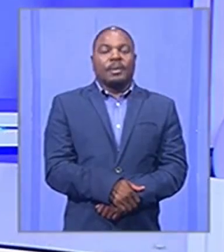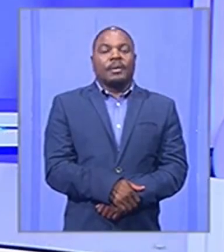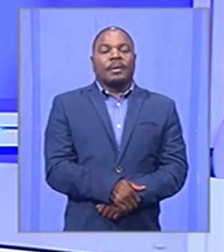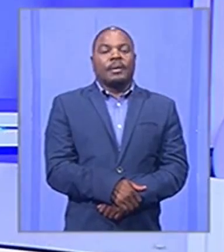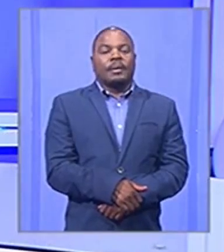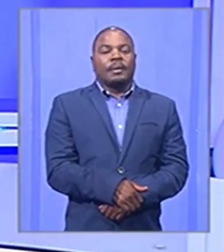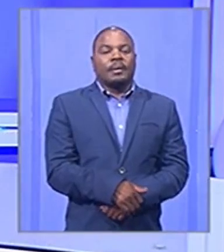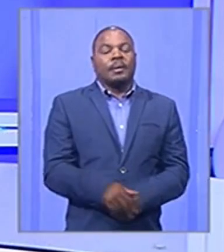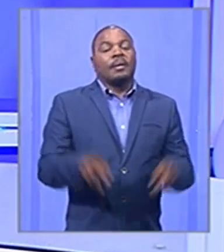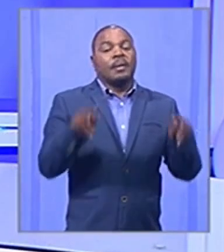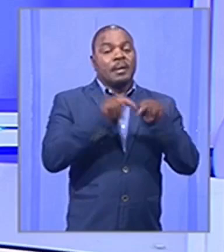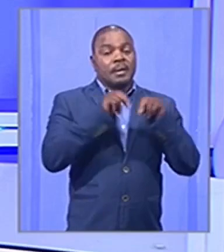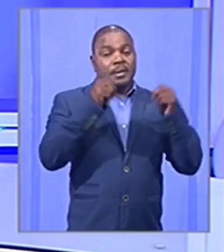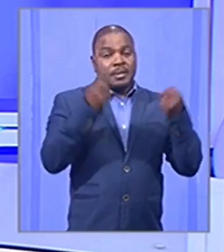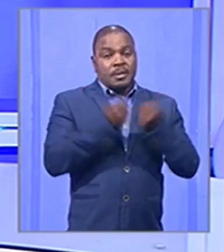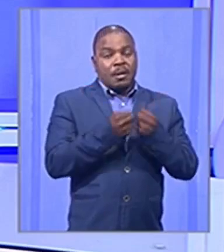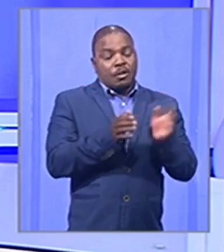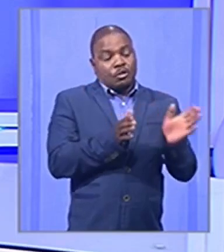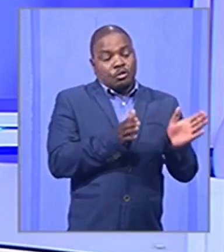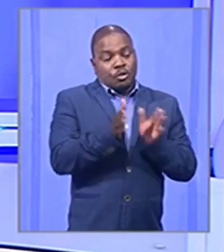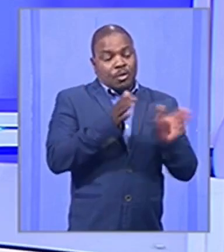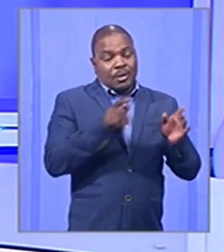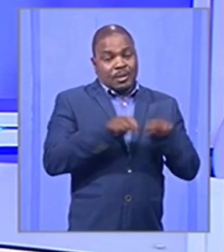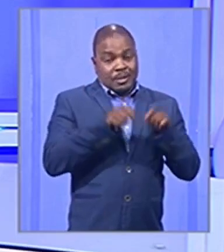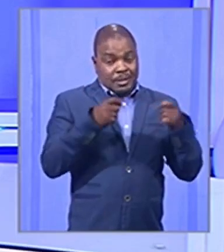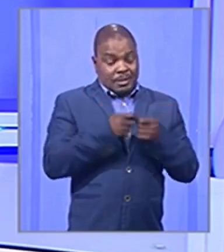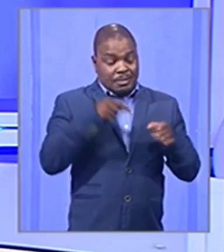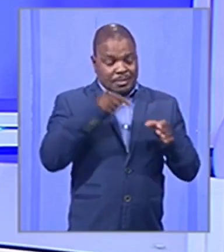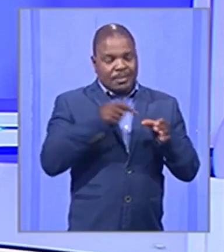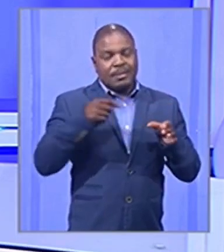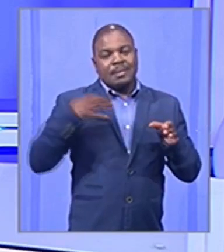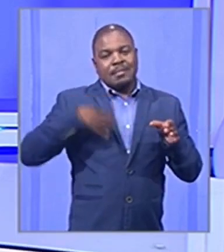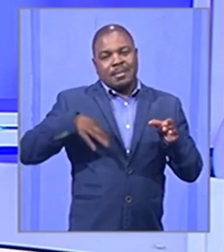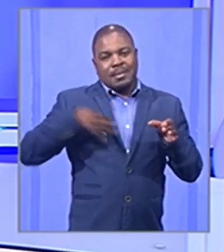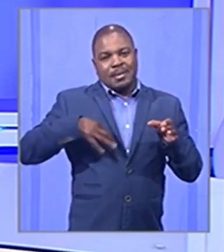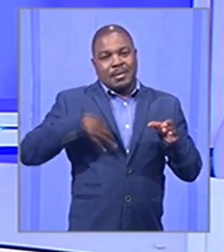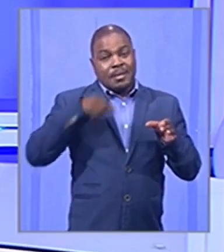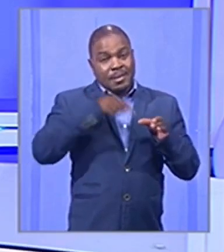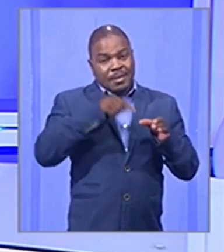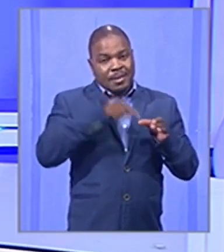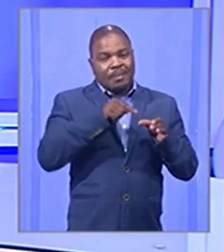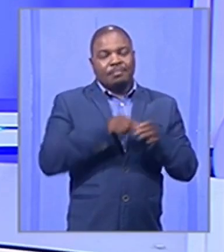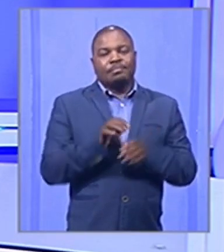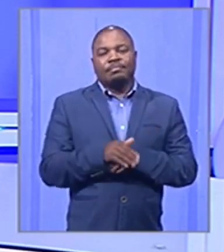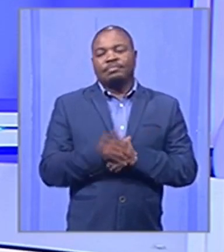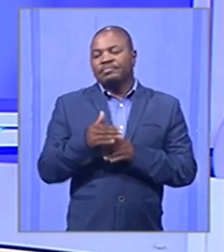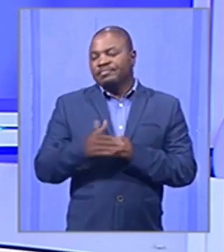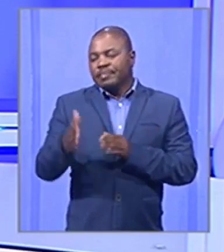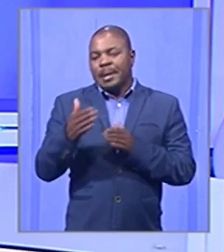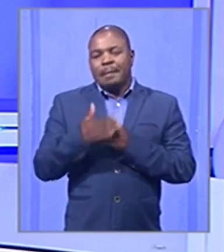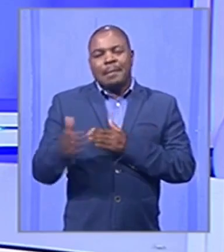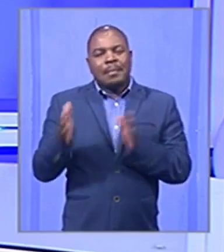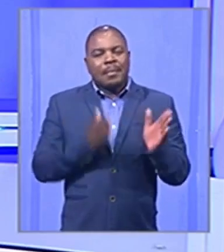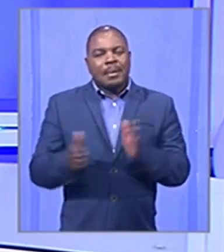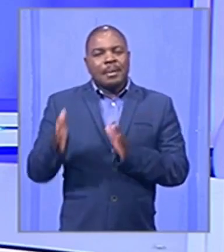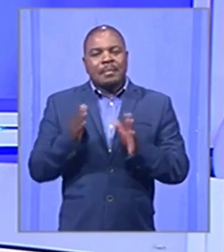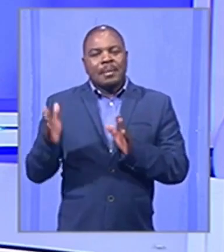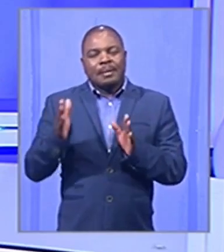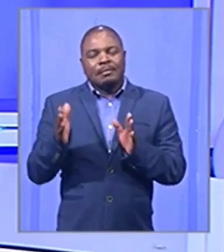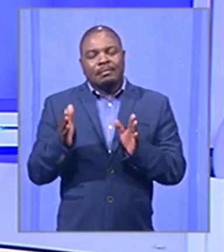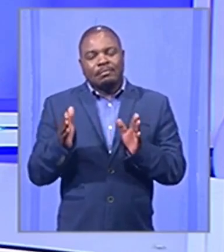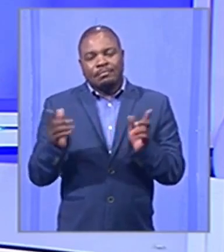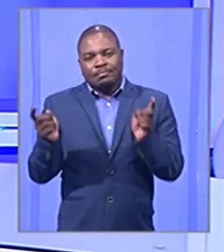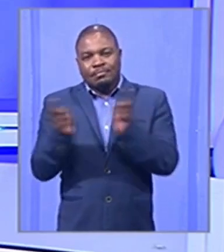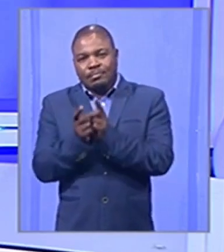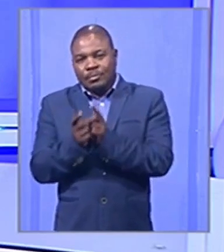Setlhopha sa bosetšhaba sa kgwele ya dinao sa basadi Banyana se tlile go dirisa motshameko wa ipaakanyo kgatlhanong le Costa Rica